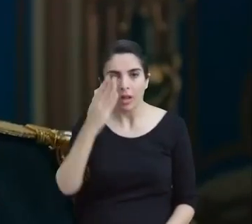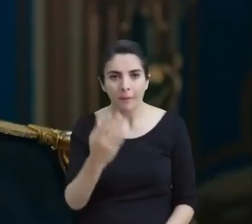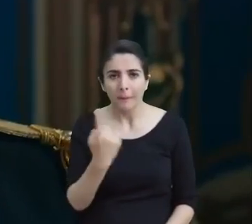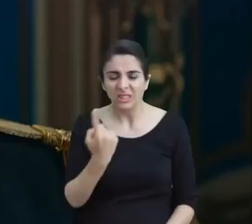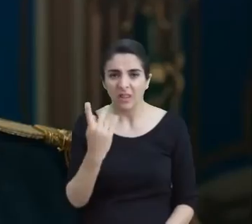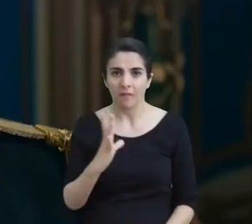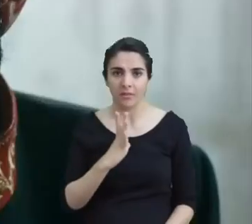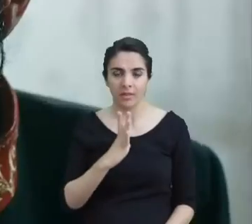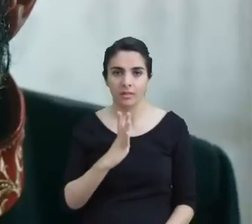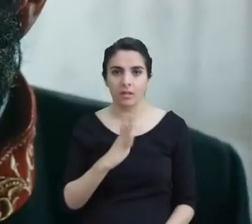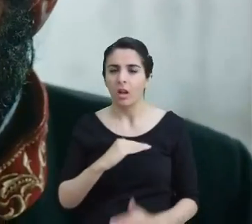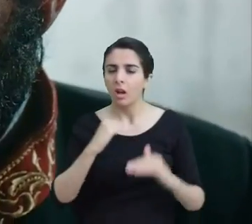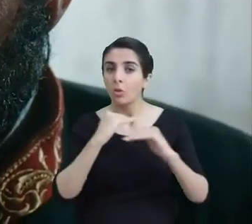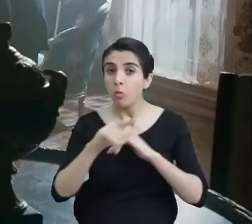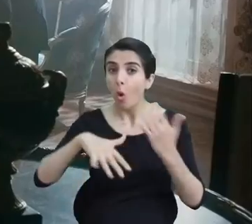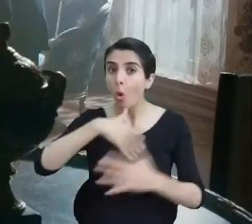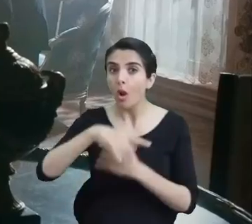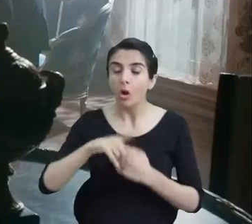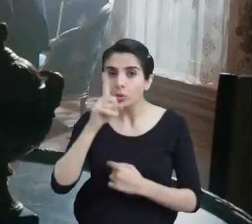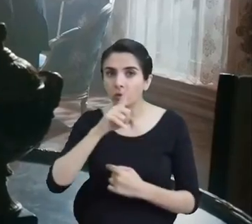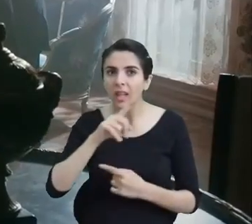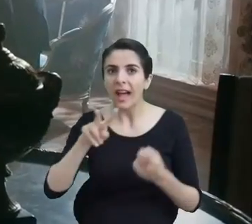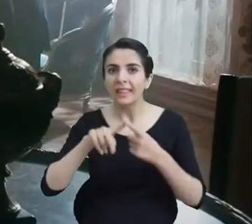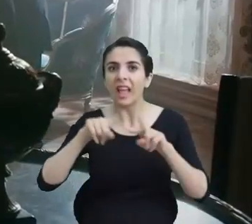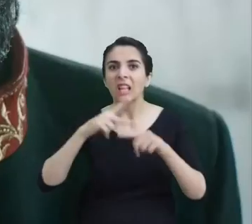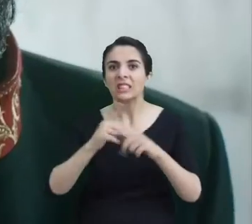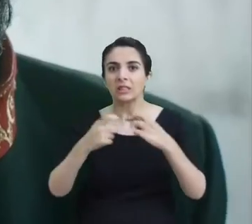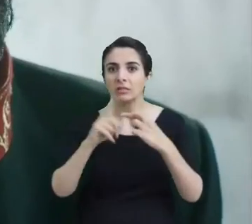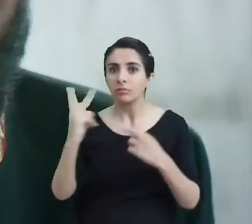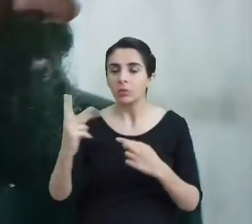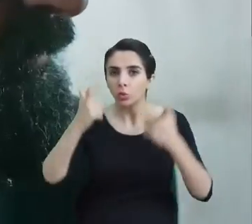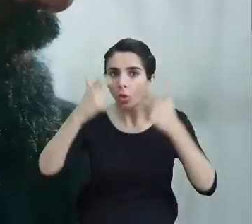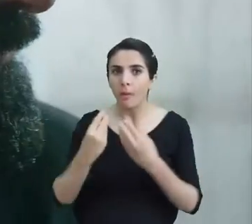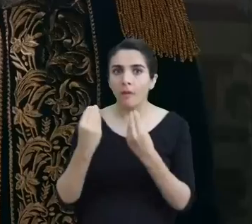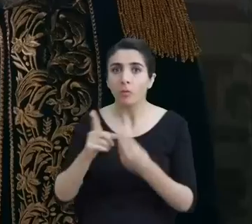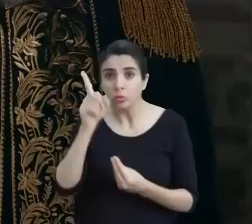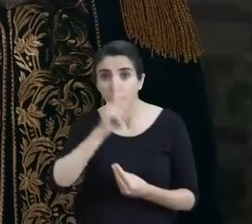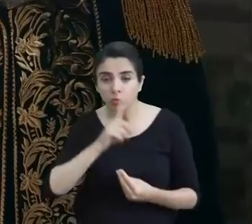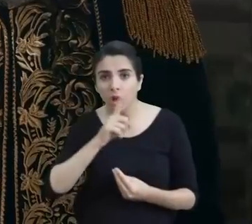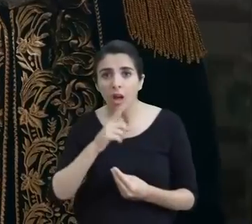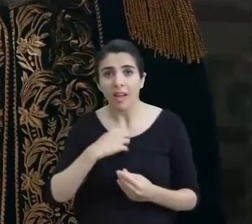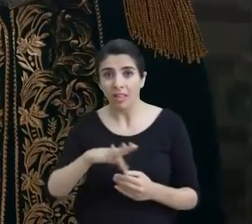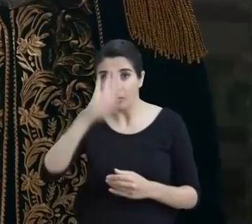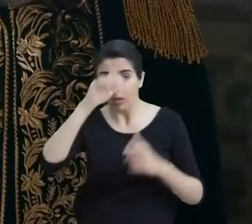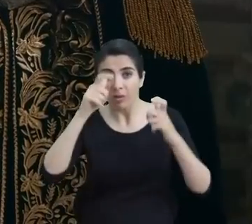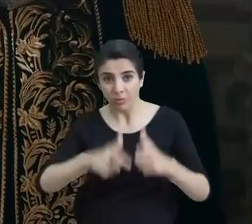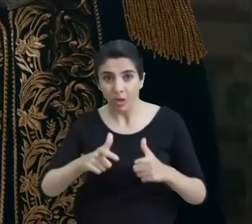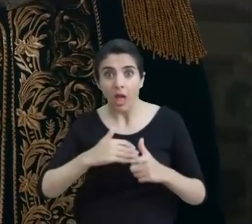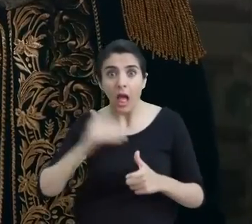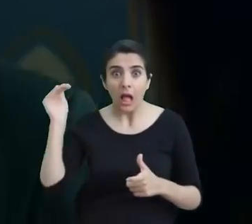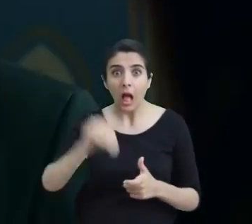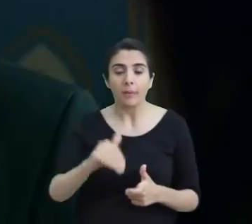Sultanım, bir şey daha var. Halk bu olaydan nazırımızı sorumlu görmektedir. Bu sebeple saraya kadar yürümek